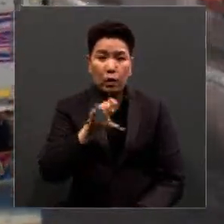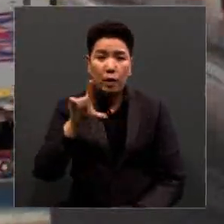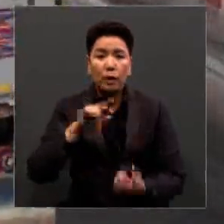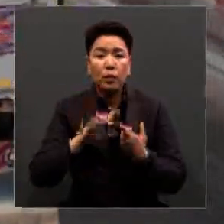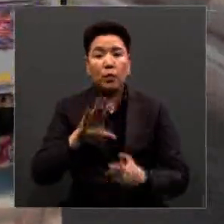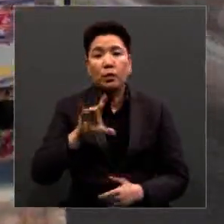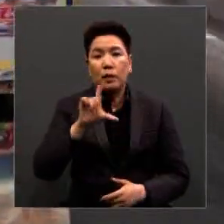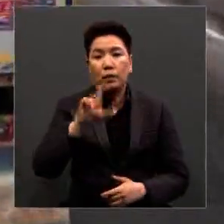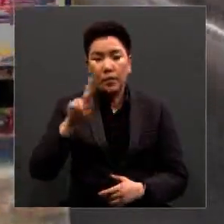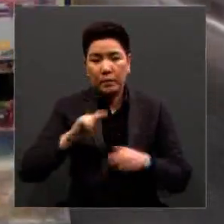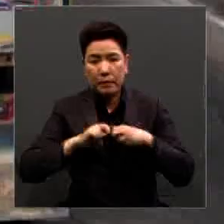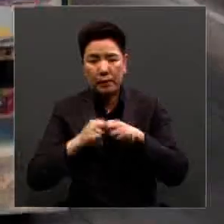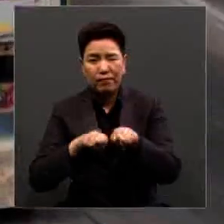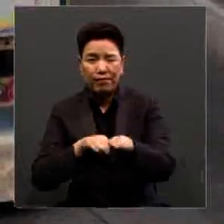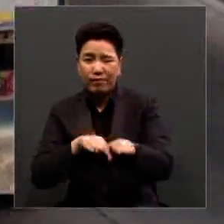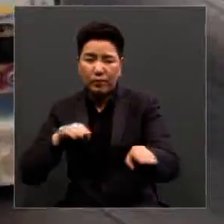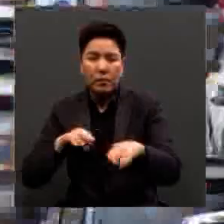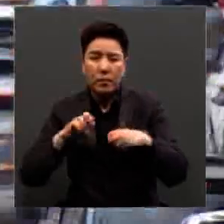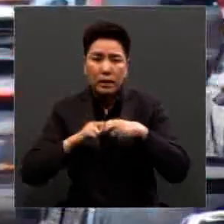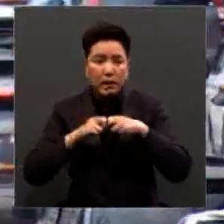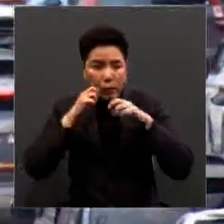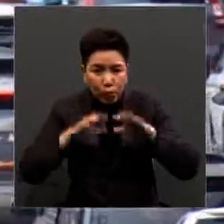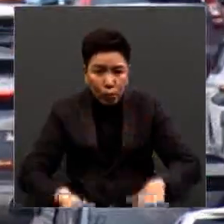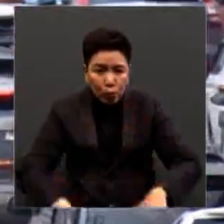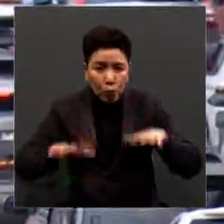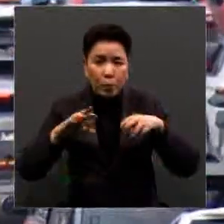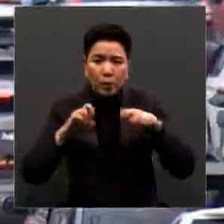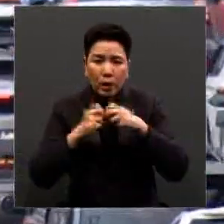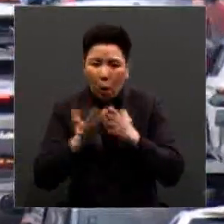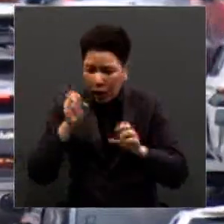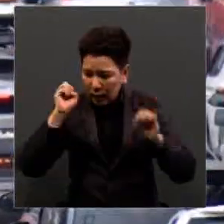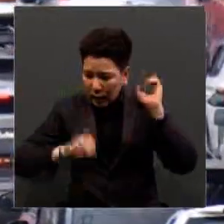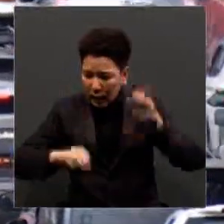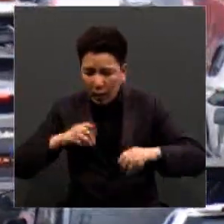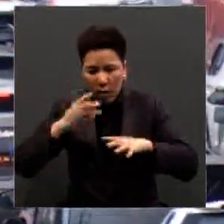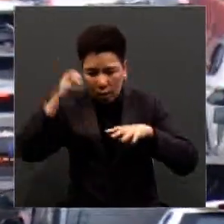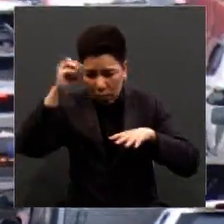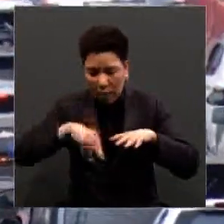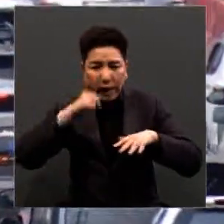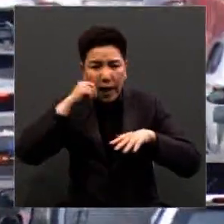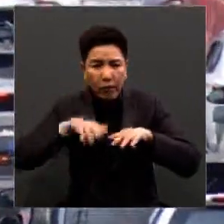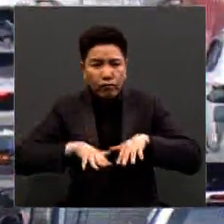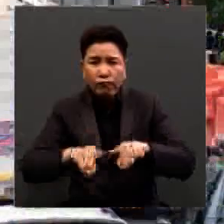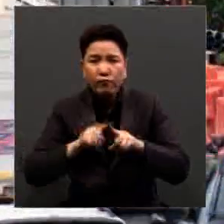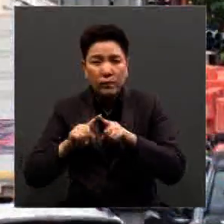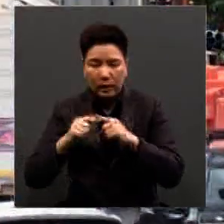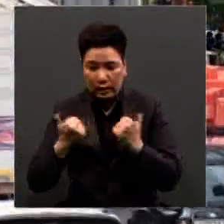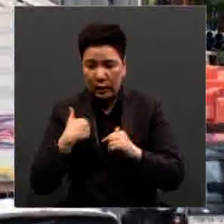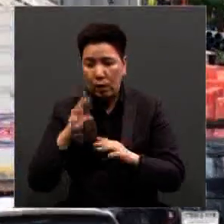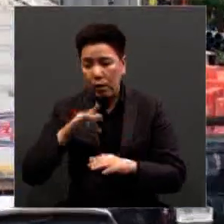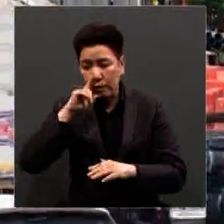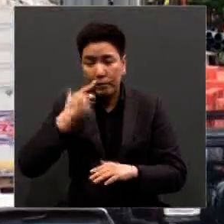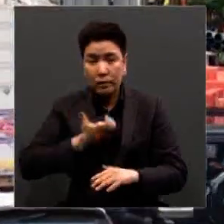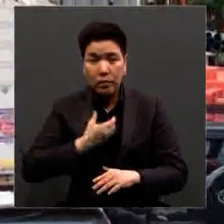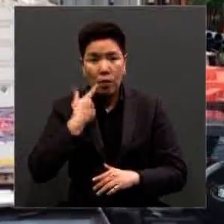ในเขตลาดกระบังที่ทำให้เกิดปัญหาการจราจรและปัญหาน้ำท่วมปัญหาการทิ้งวัสดุก่อสร้างลงไปในแม่น้ำนะฮะท่านผู้ว่า